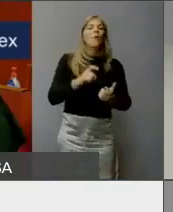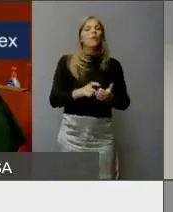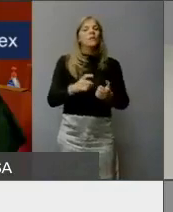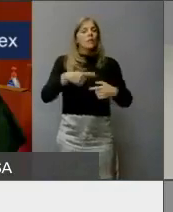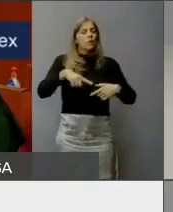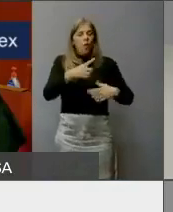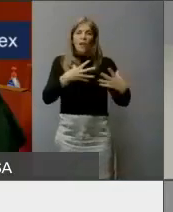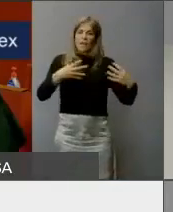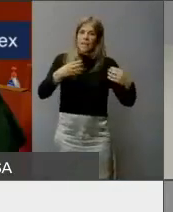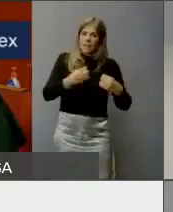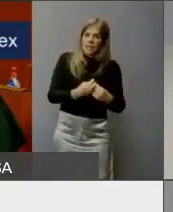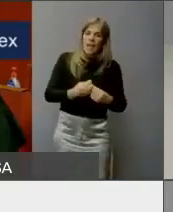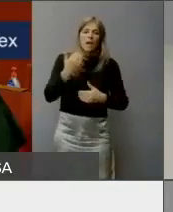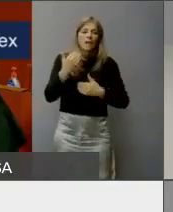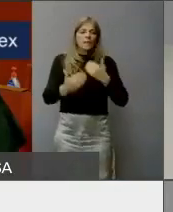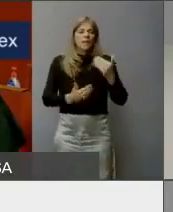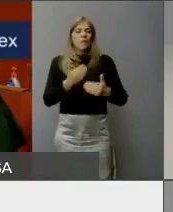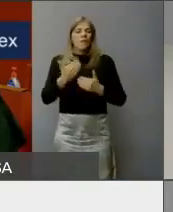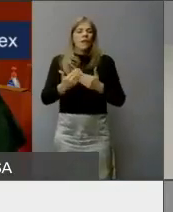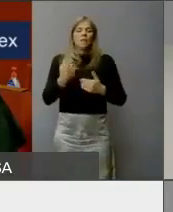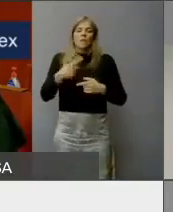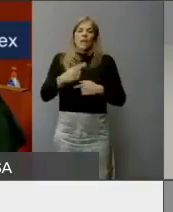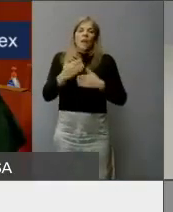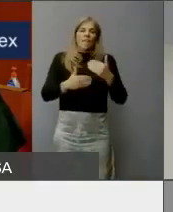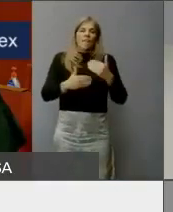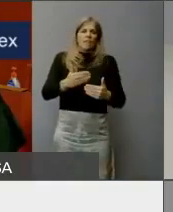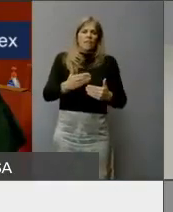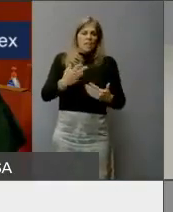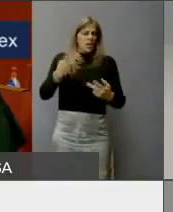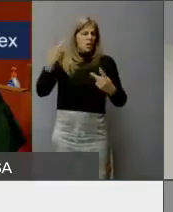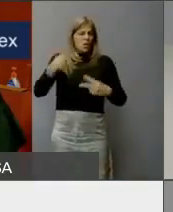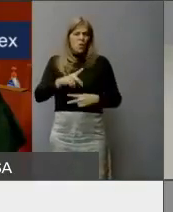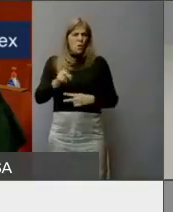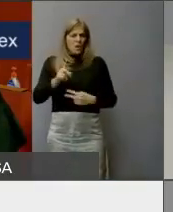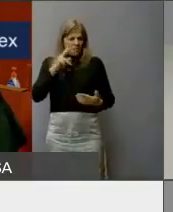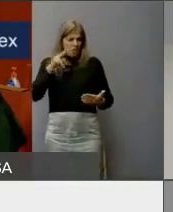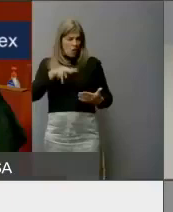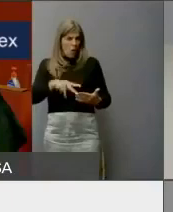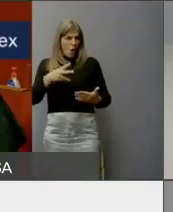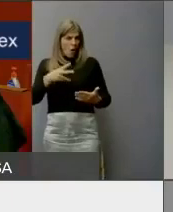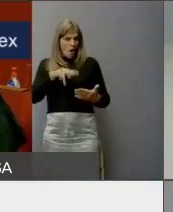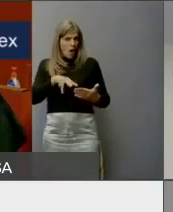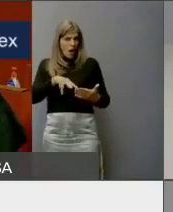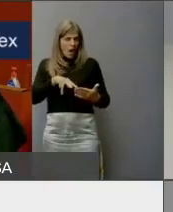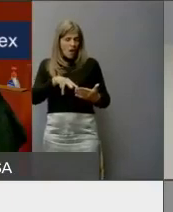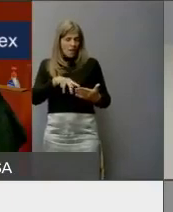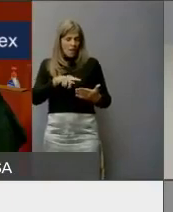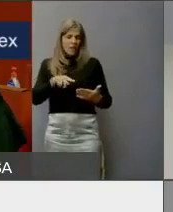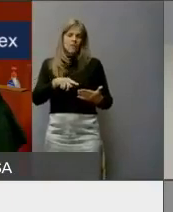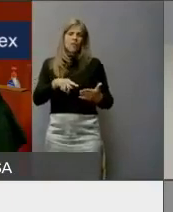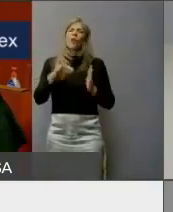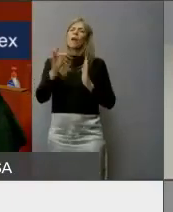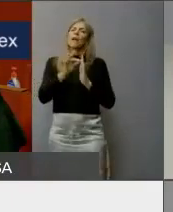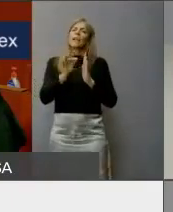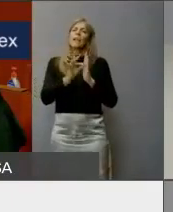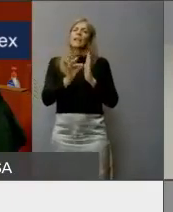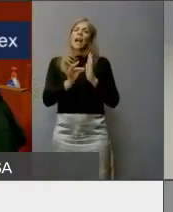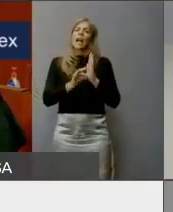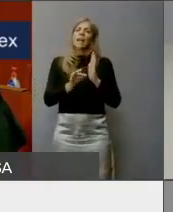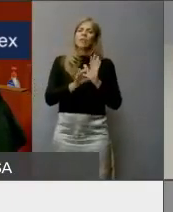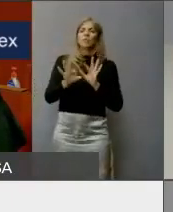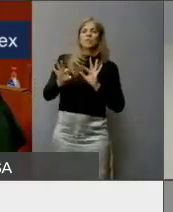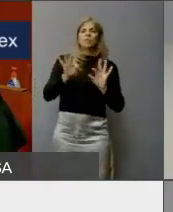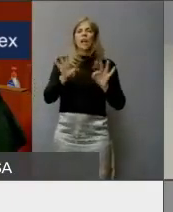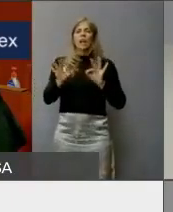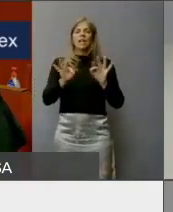ulteriori passaggi non è vero come ho letto che queste definizione di criteri di ulteriori selezioni torchi e